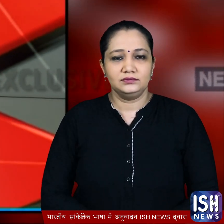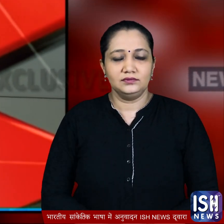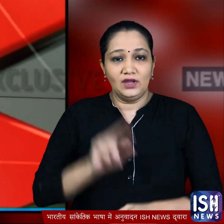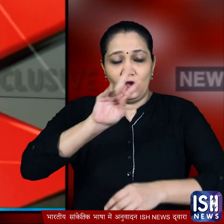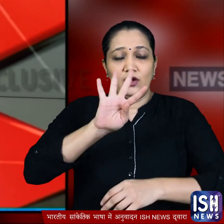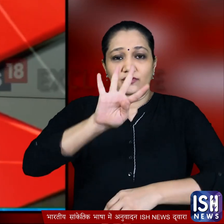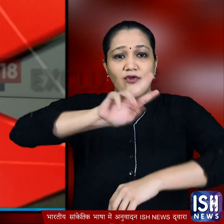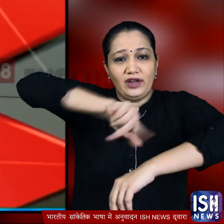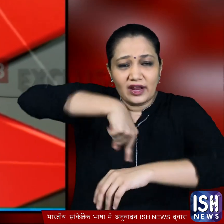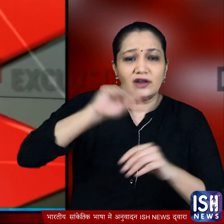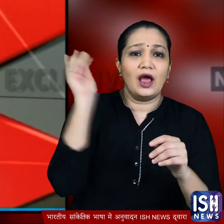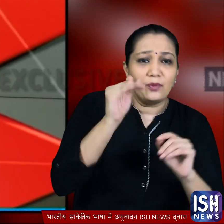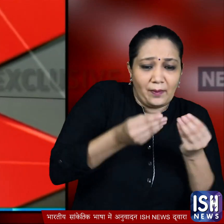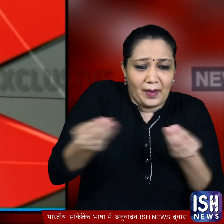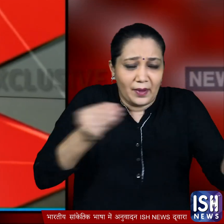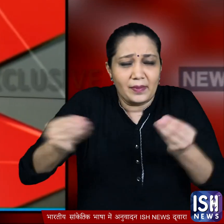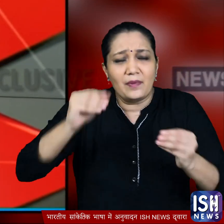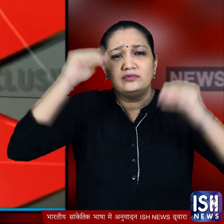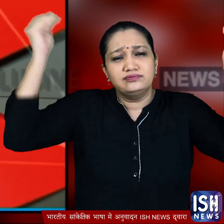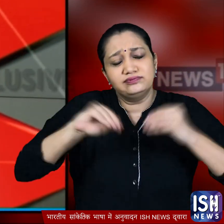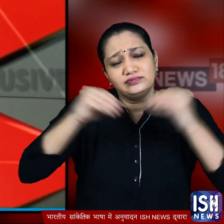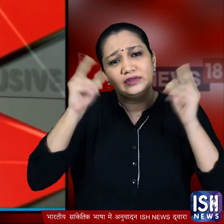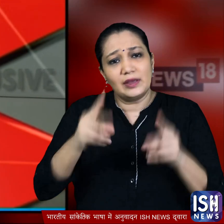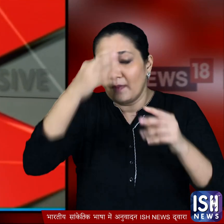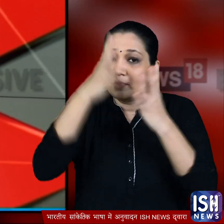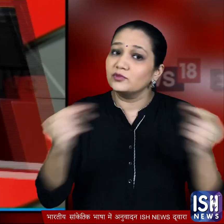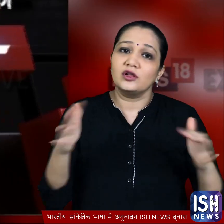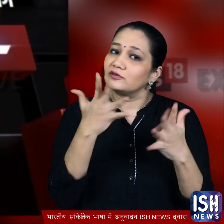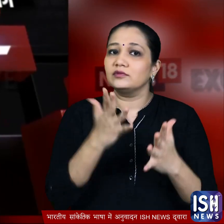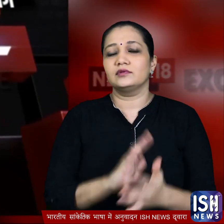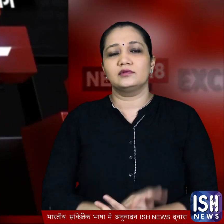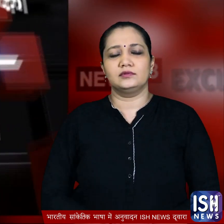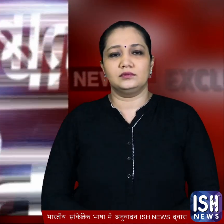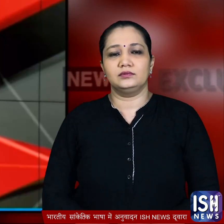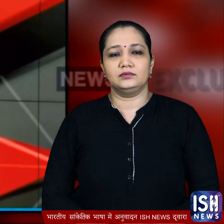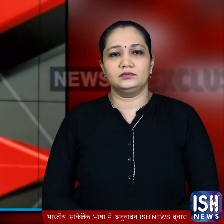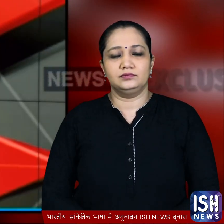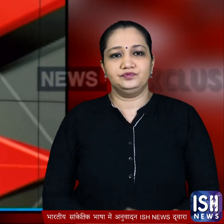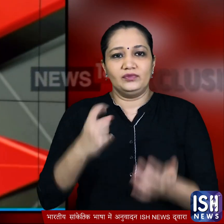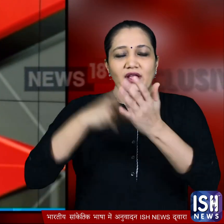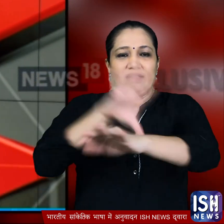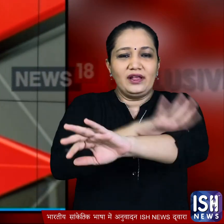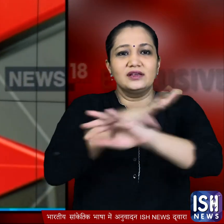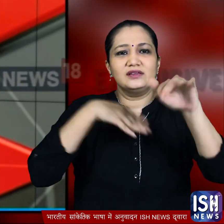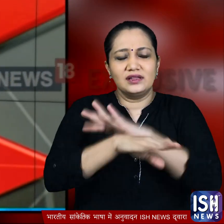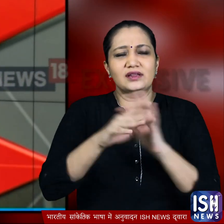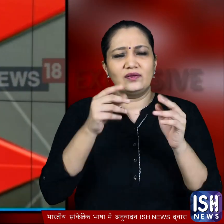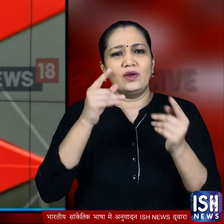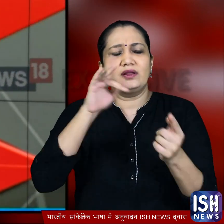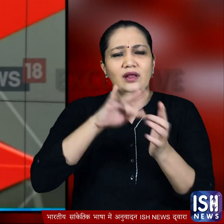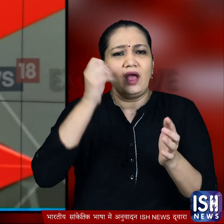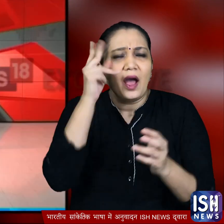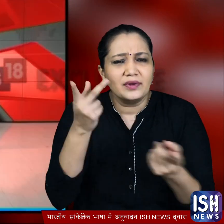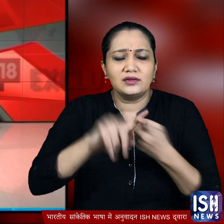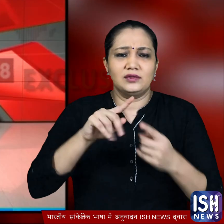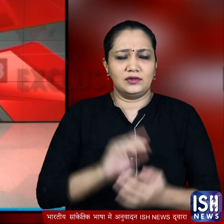अभी 48 घंटे तक नागपुर और आसपास के लोगों को पानी की परेशानी से छुटकारा मिलने की उम्मीद नहीं है। राजस्थान के टोंक में हैरान कर देने वाली